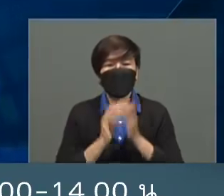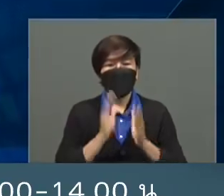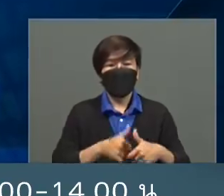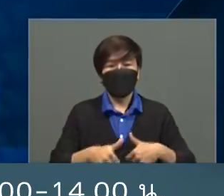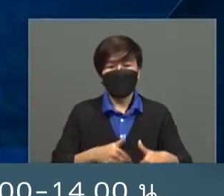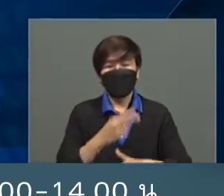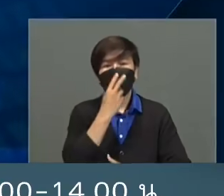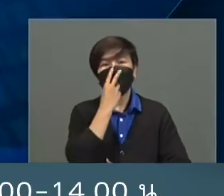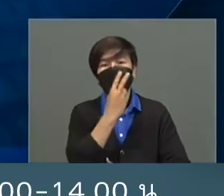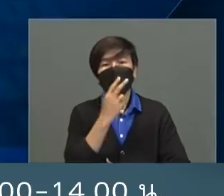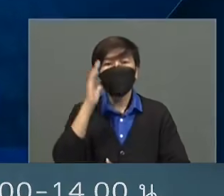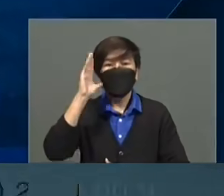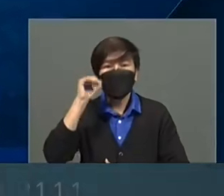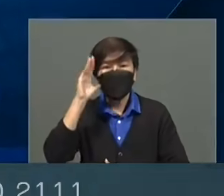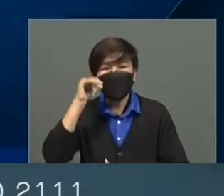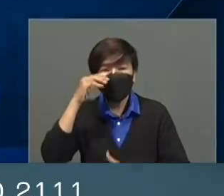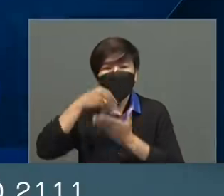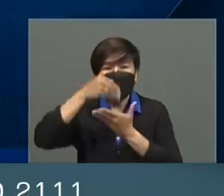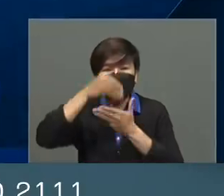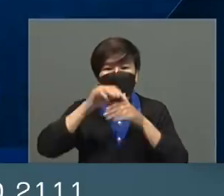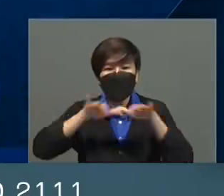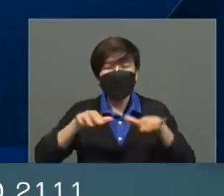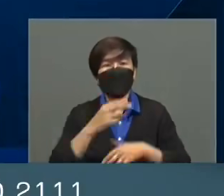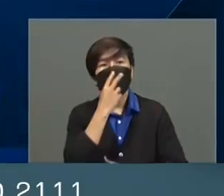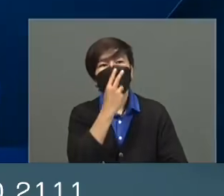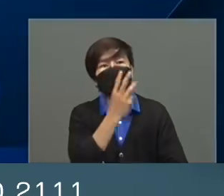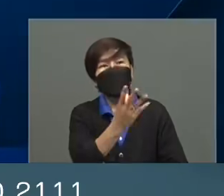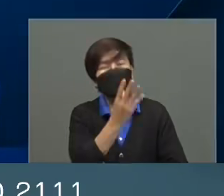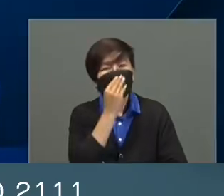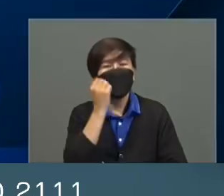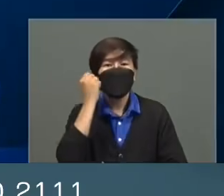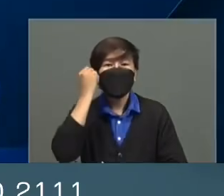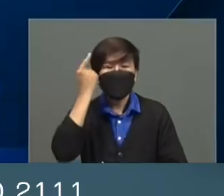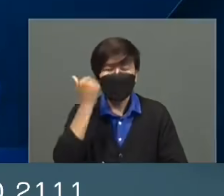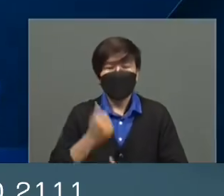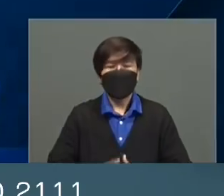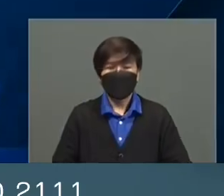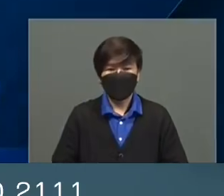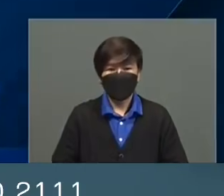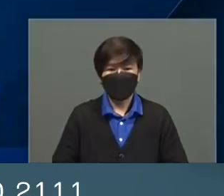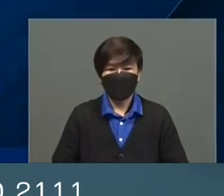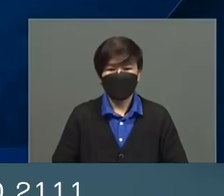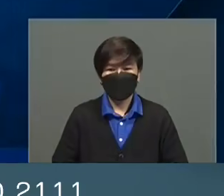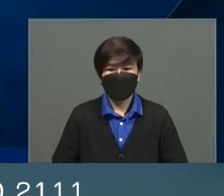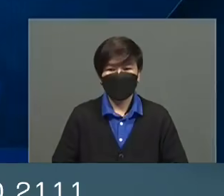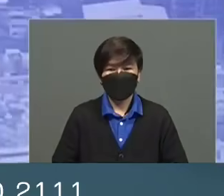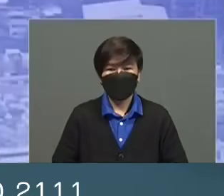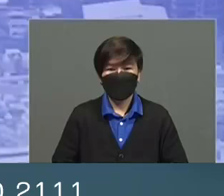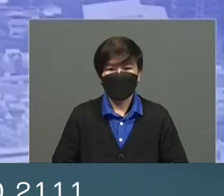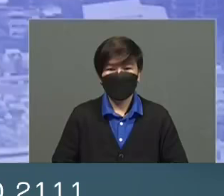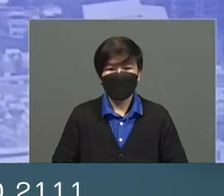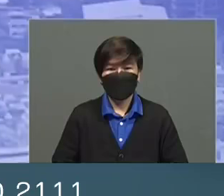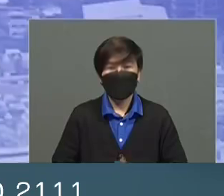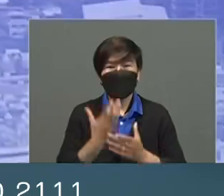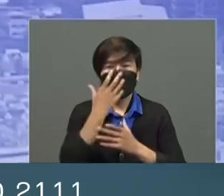กให้กับโรงเรียนทั่วประเทศการสอบคัดเลือกจับสลากรายงานตัวแต่ยังเน้นมาตรการที่สบคกำหนดรวม